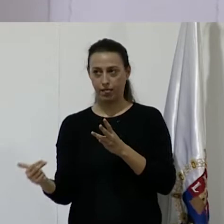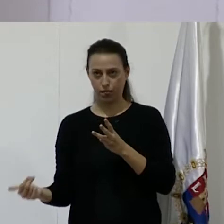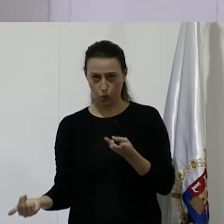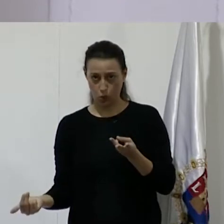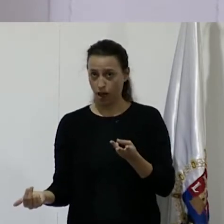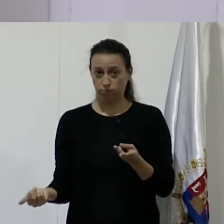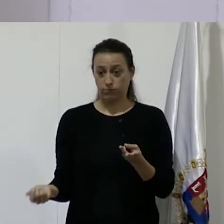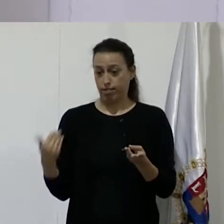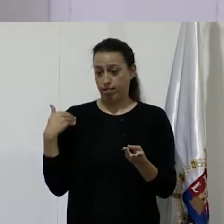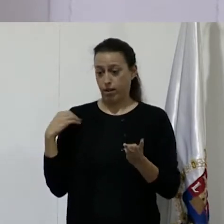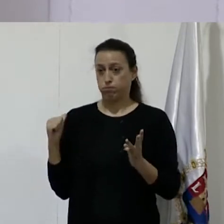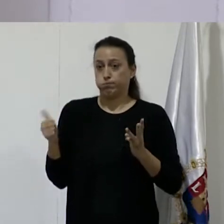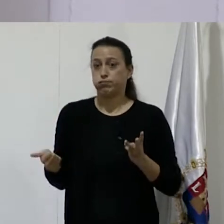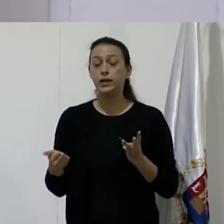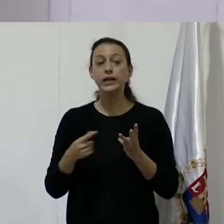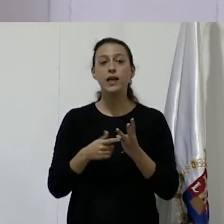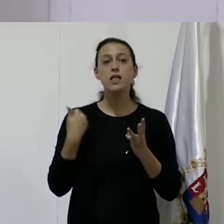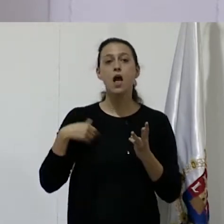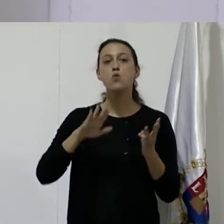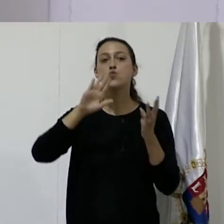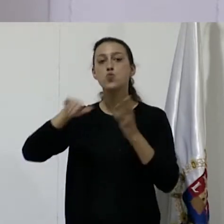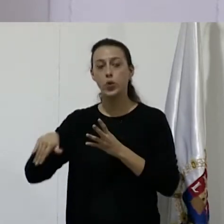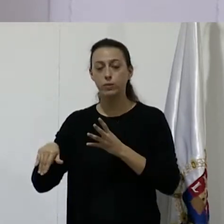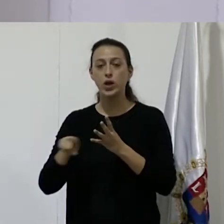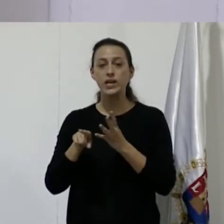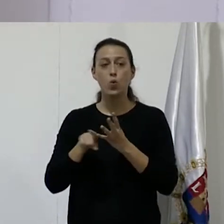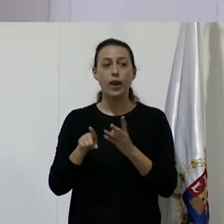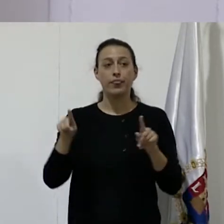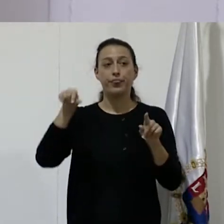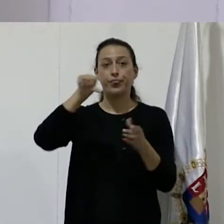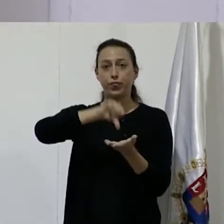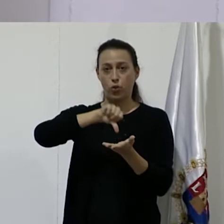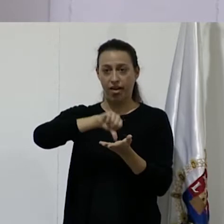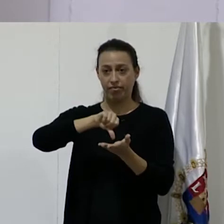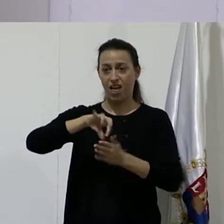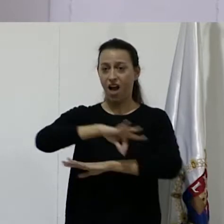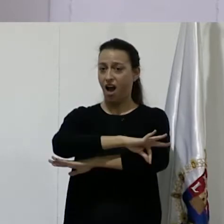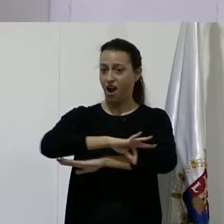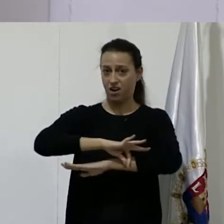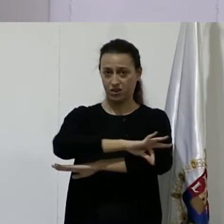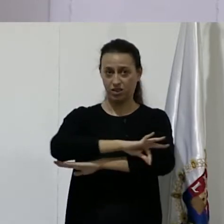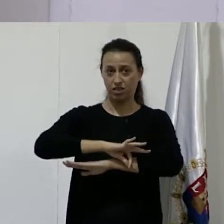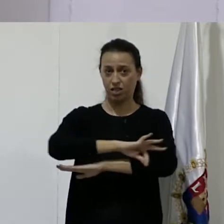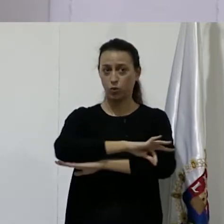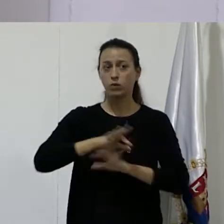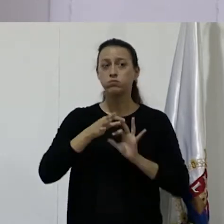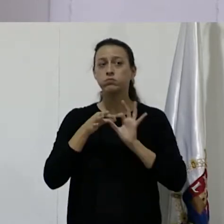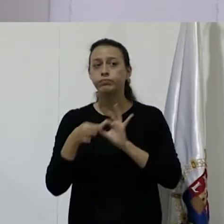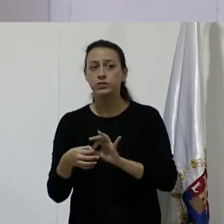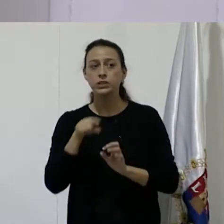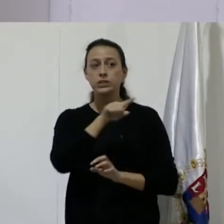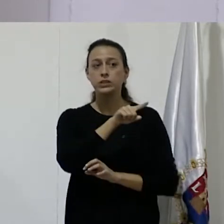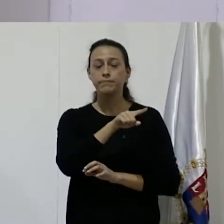emergent. I finalment, la ciutat i l'arquitectura com a obres d'art. És a dir, història i crítica de